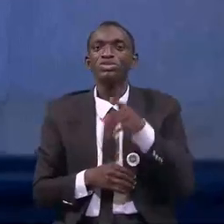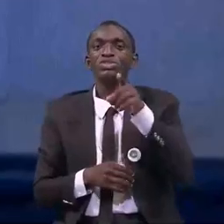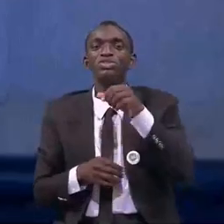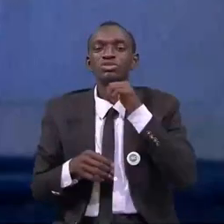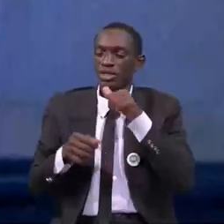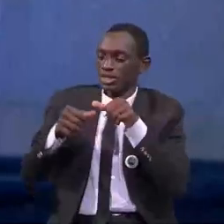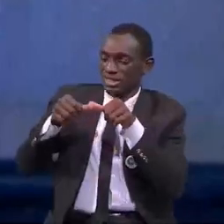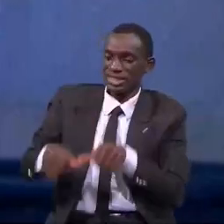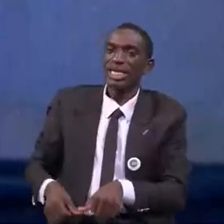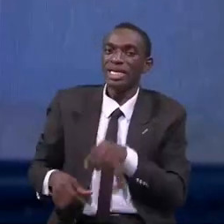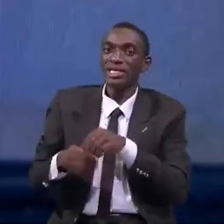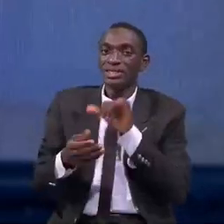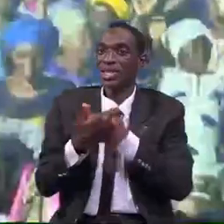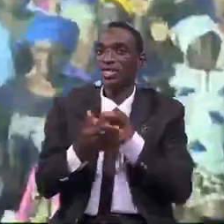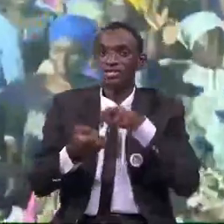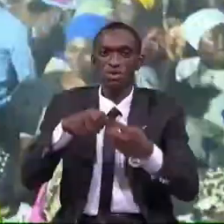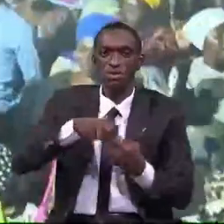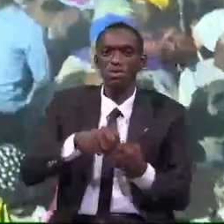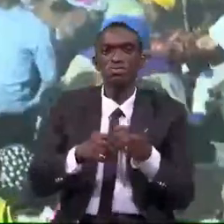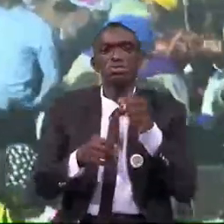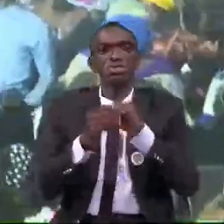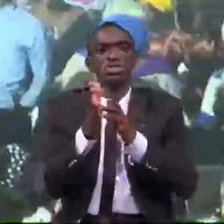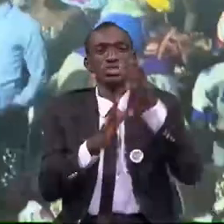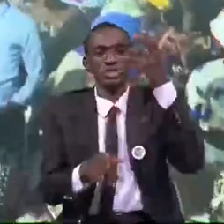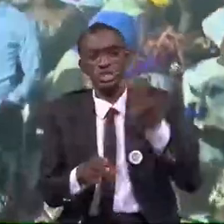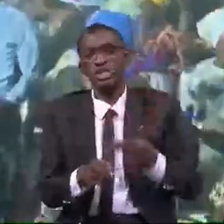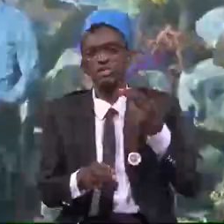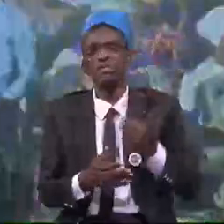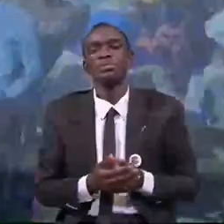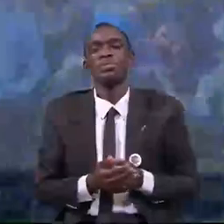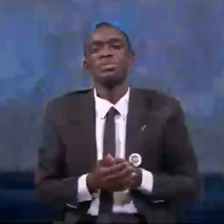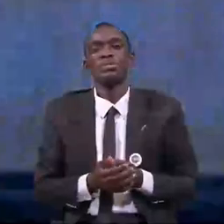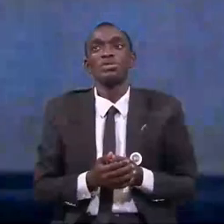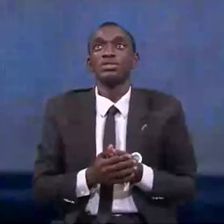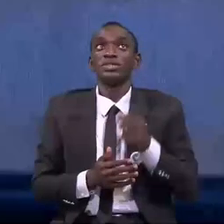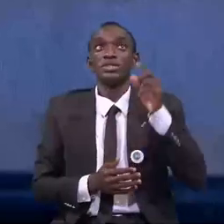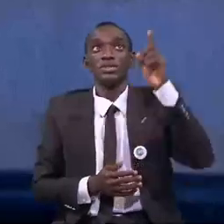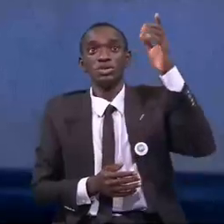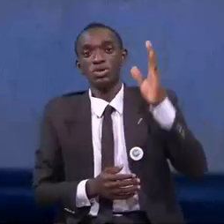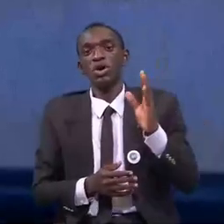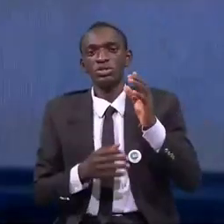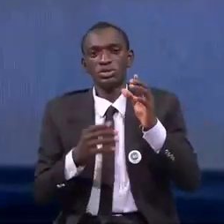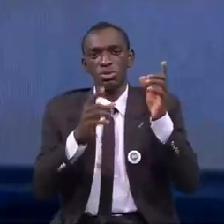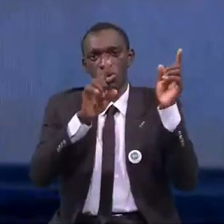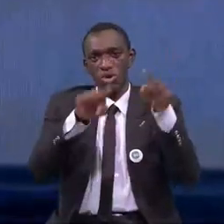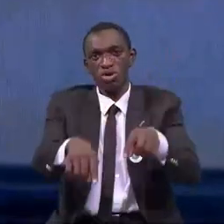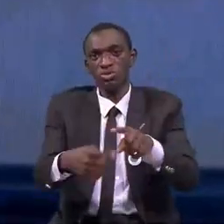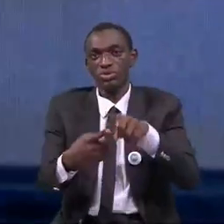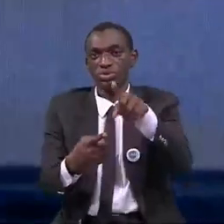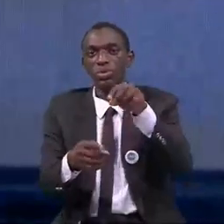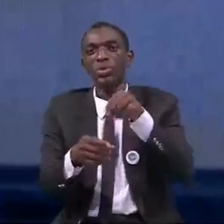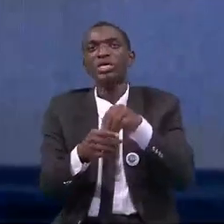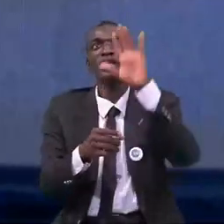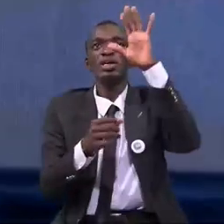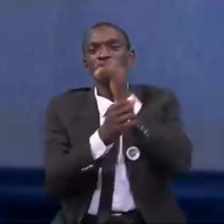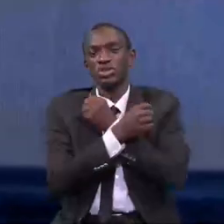aime vous n'allez pas demeurer dans cet état le Seigneur vient à vous